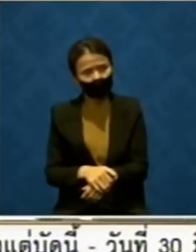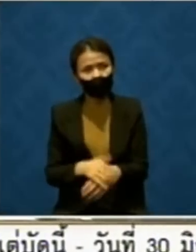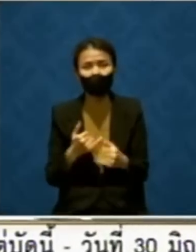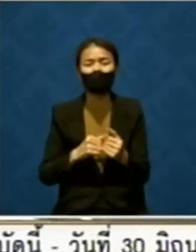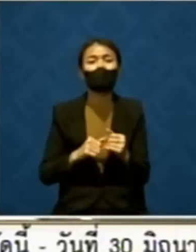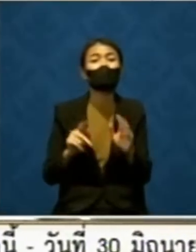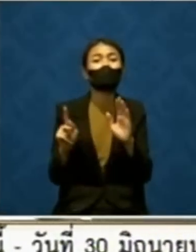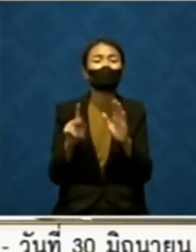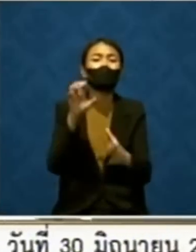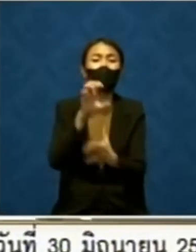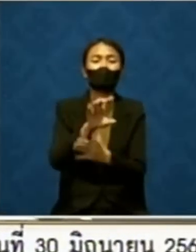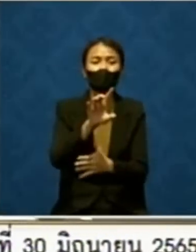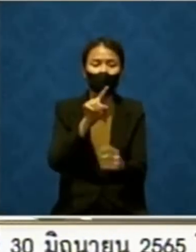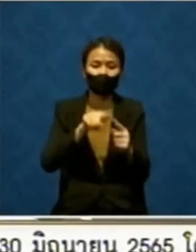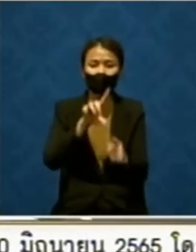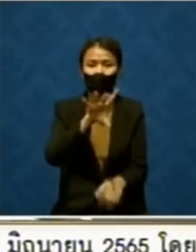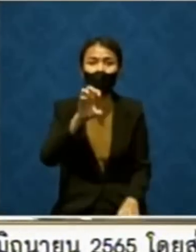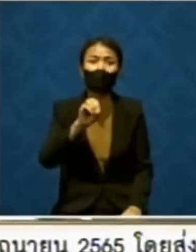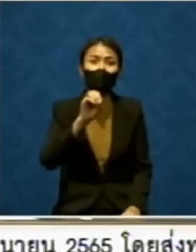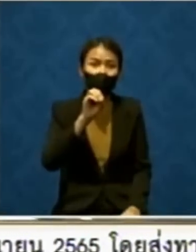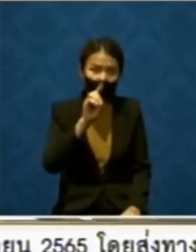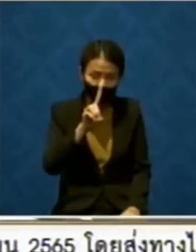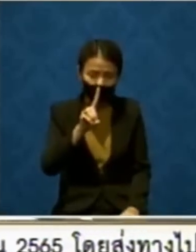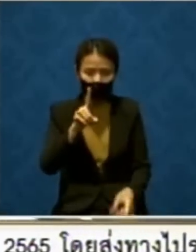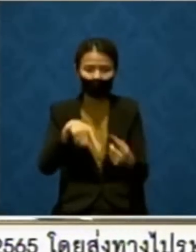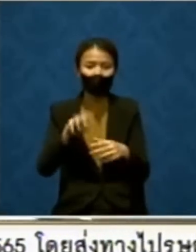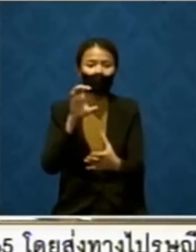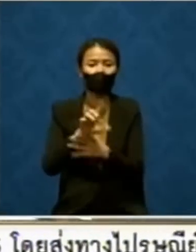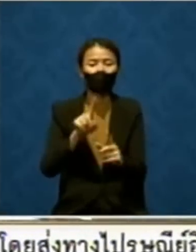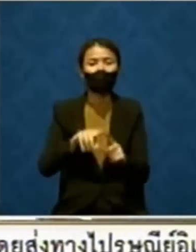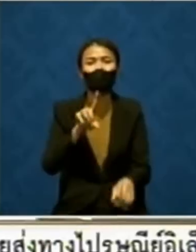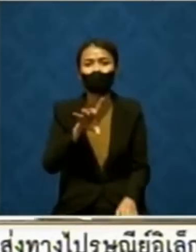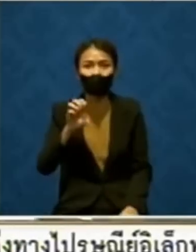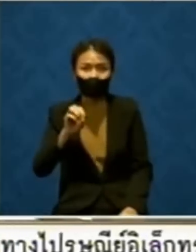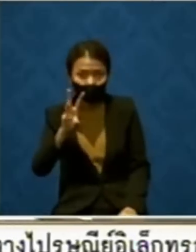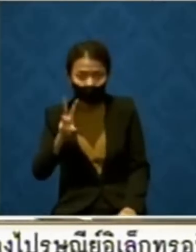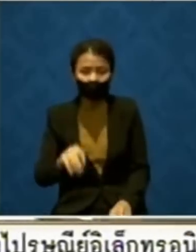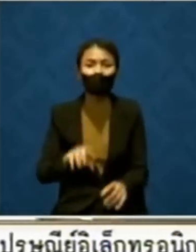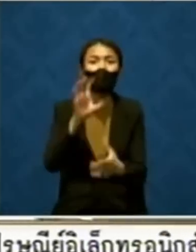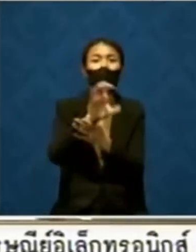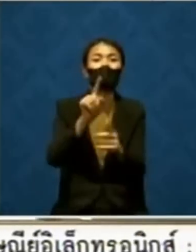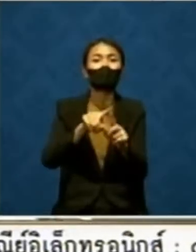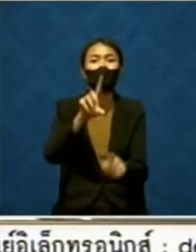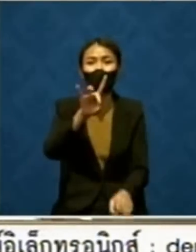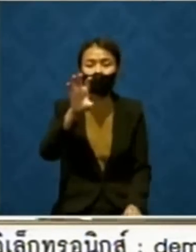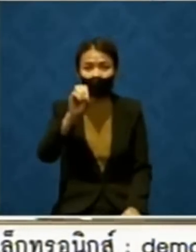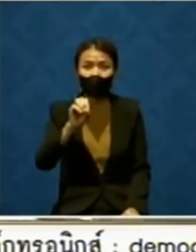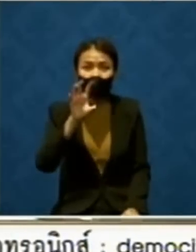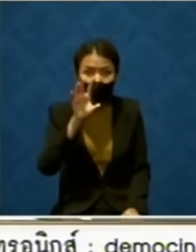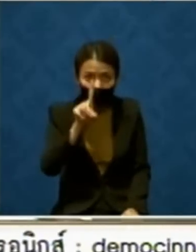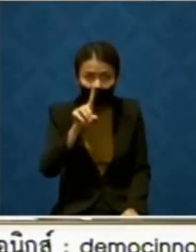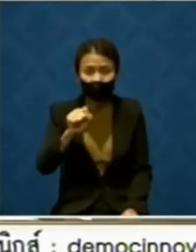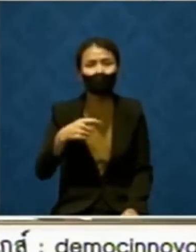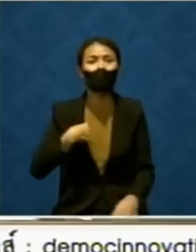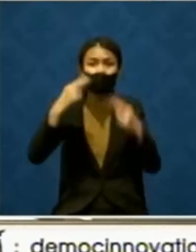ี่ 151 บอกว่าใยกระทรม Hoodree ต้องเข้าร่วมปชมสทภา